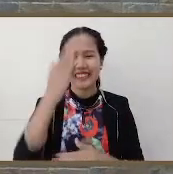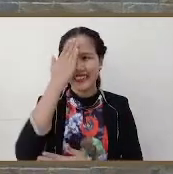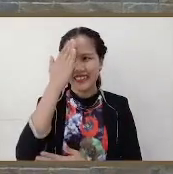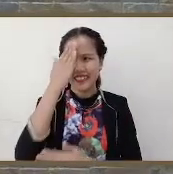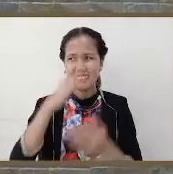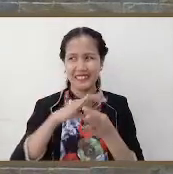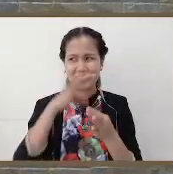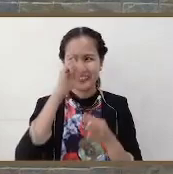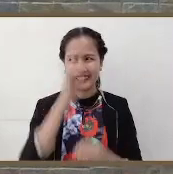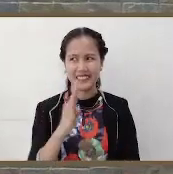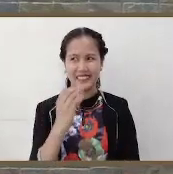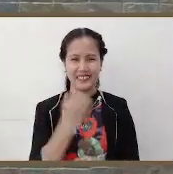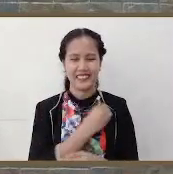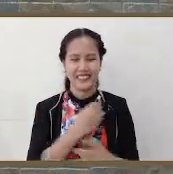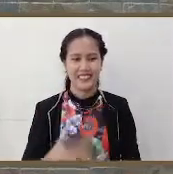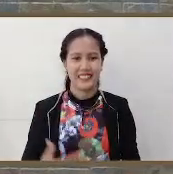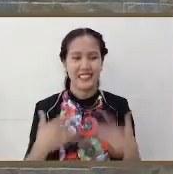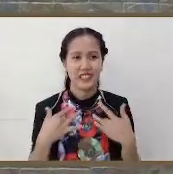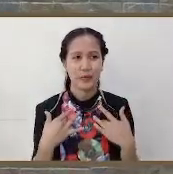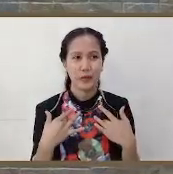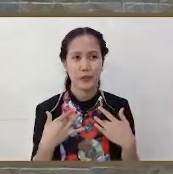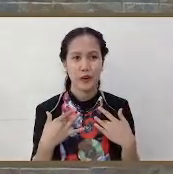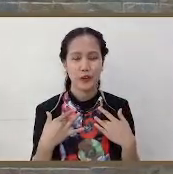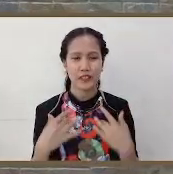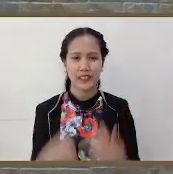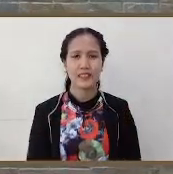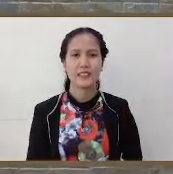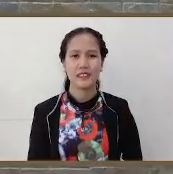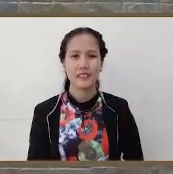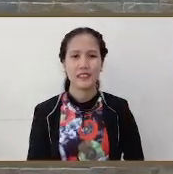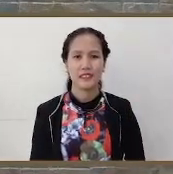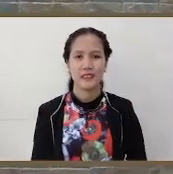ko nga po sa inyo, the world has its own knowledge